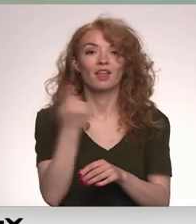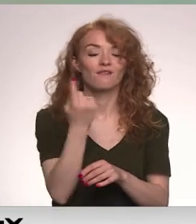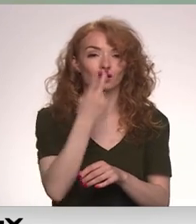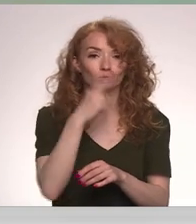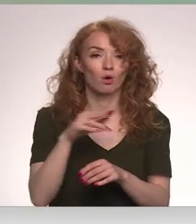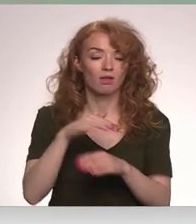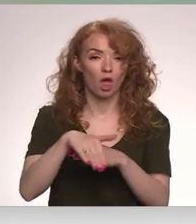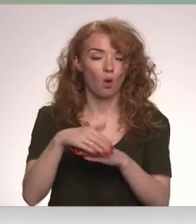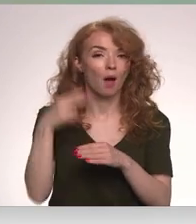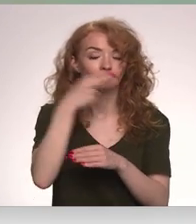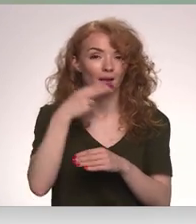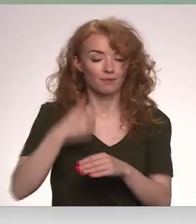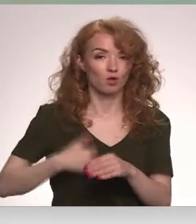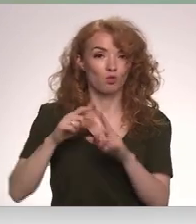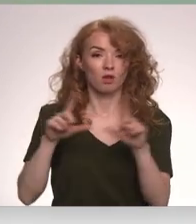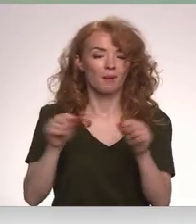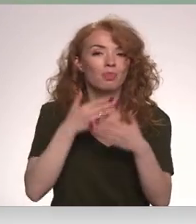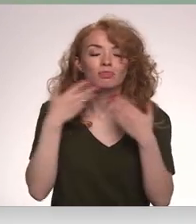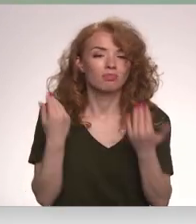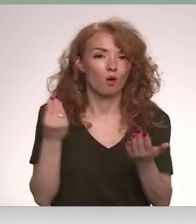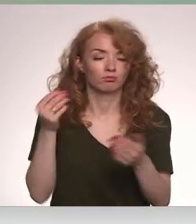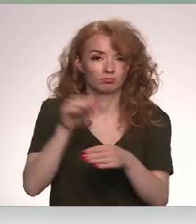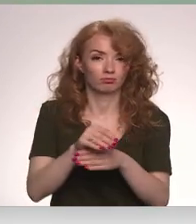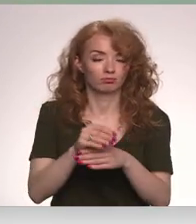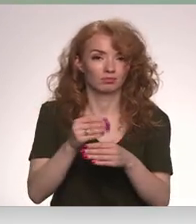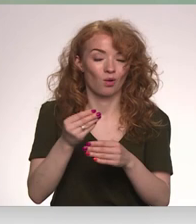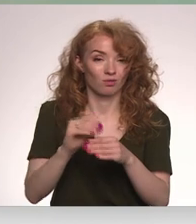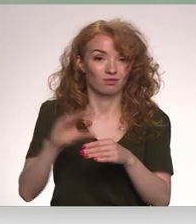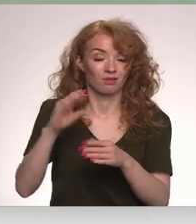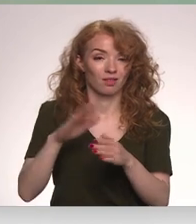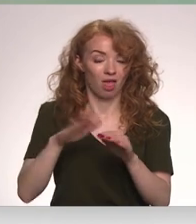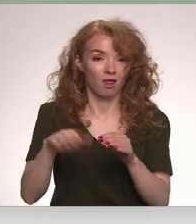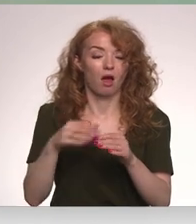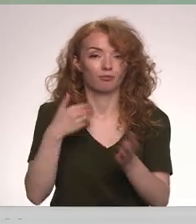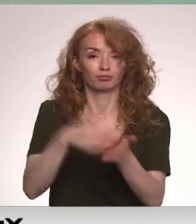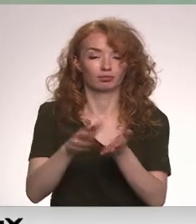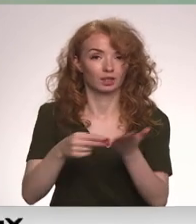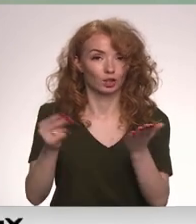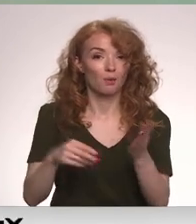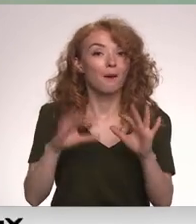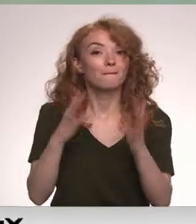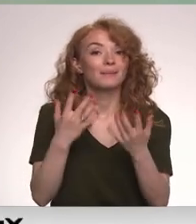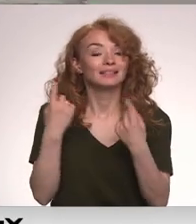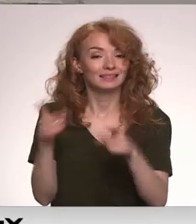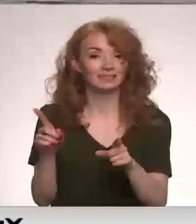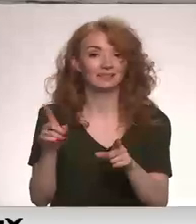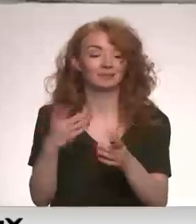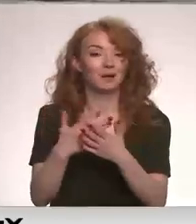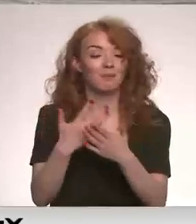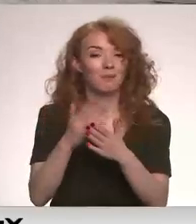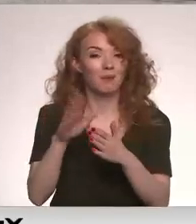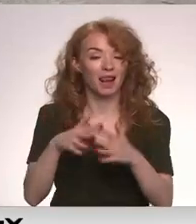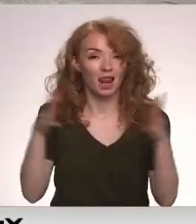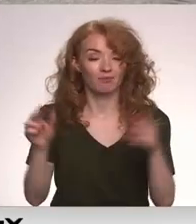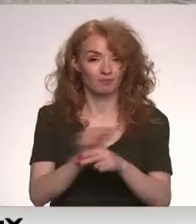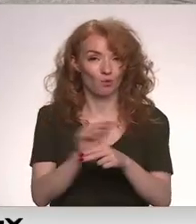ielu apsaimniekotājiem nav sadārdzinājuma dēļ atteicies no līgumiem. Cits stāsts ir par tiem lieliem remontiem.